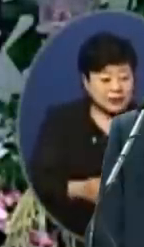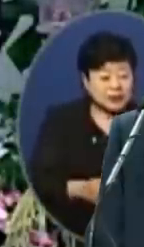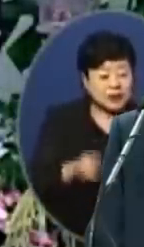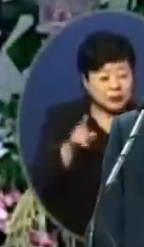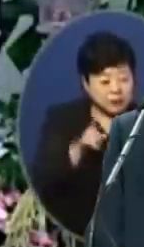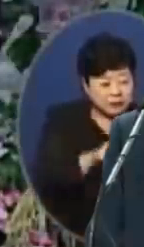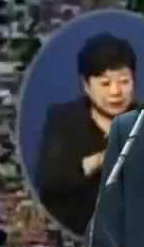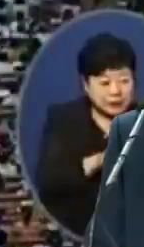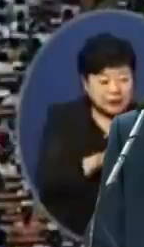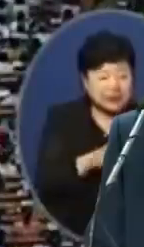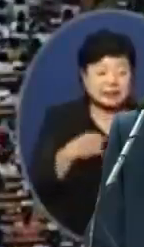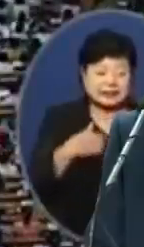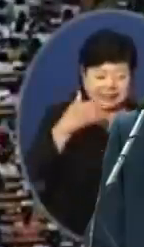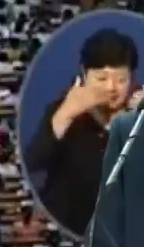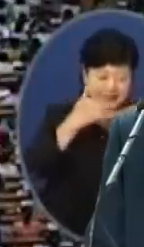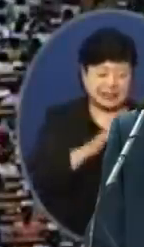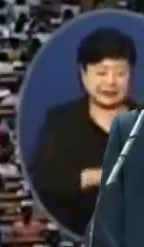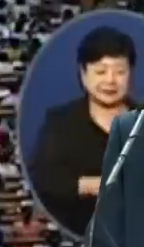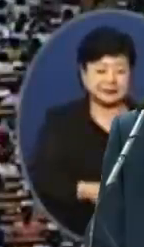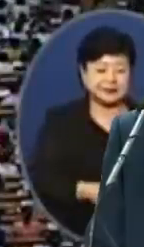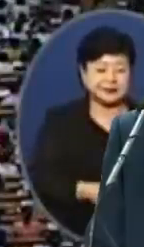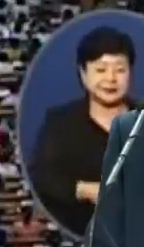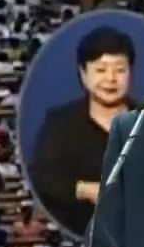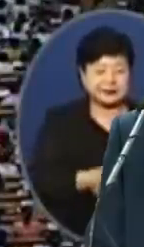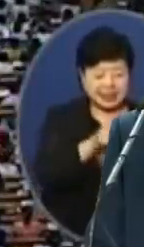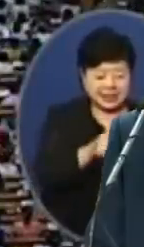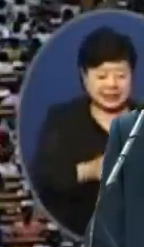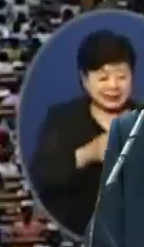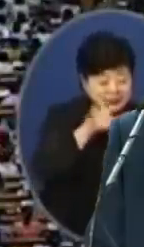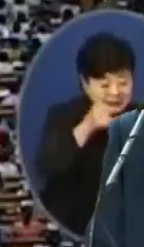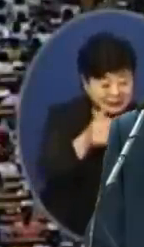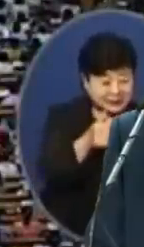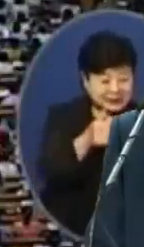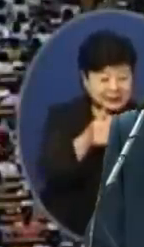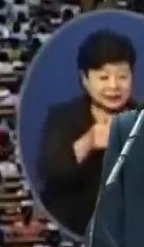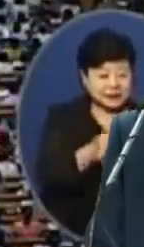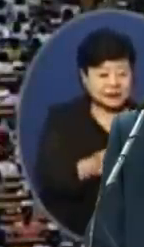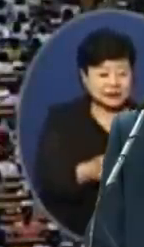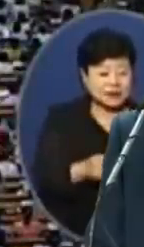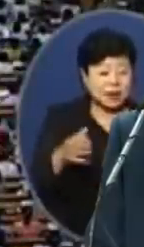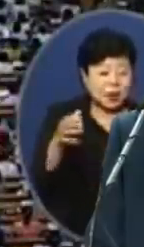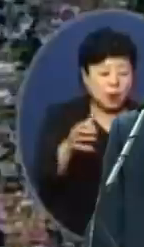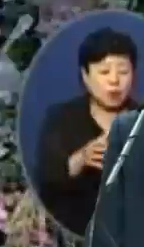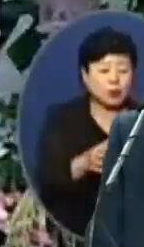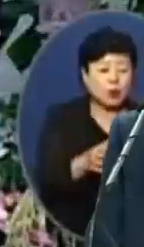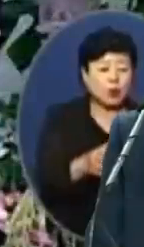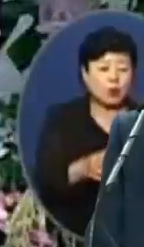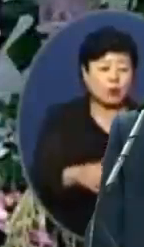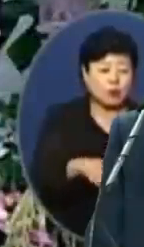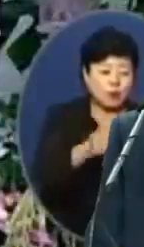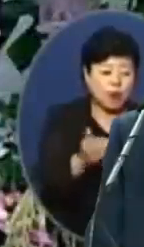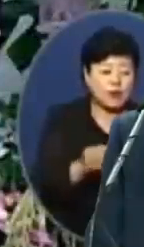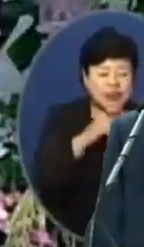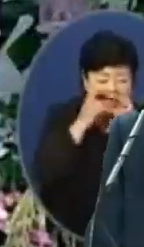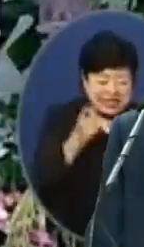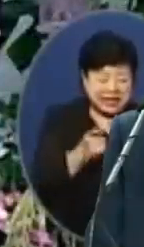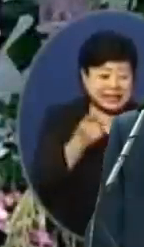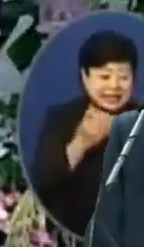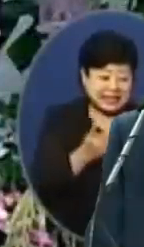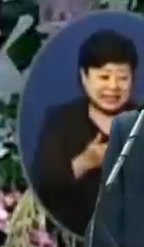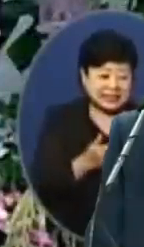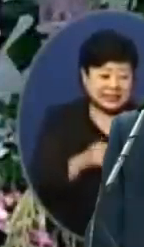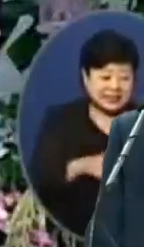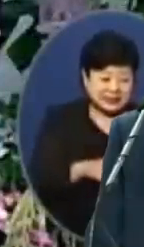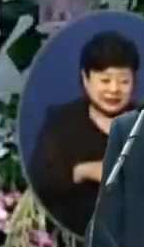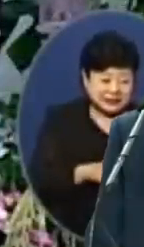믿음이 자라는 것입니다. 하나님은 우리 공동체나 개인에 대해서